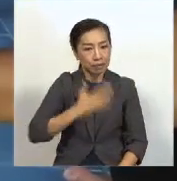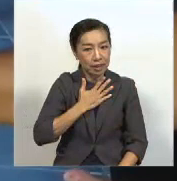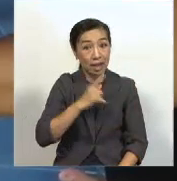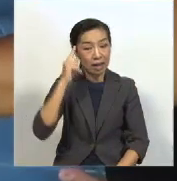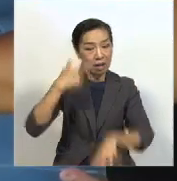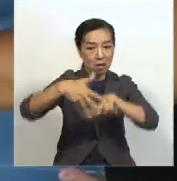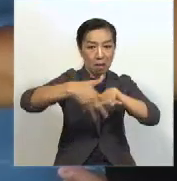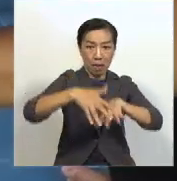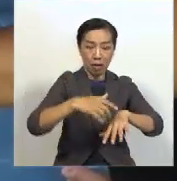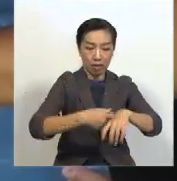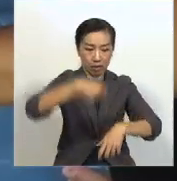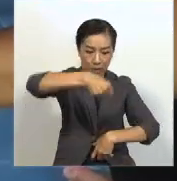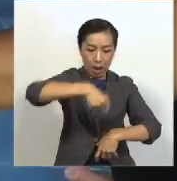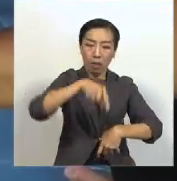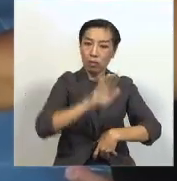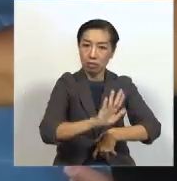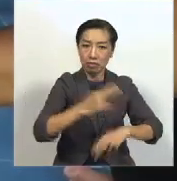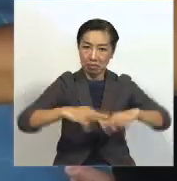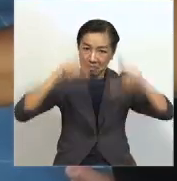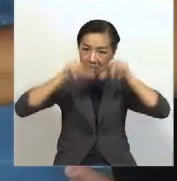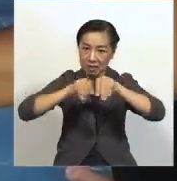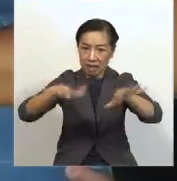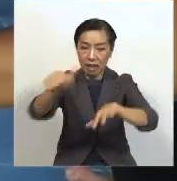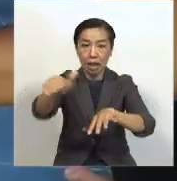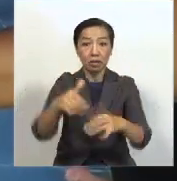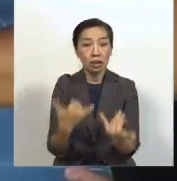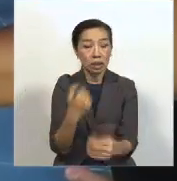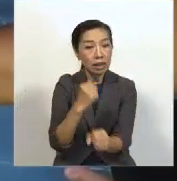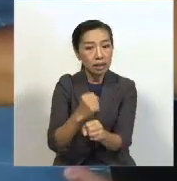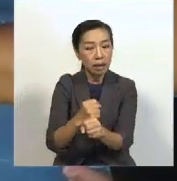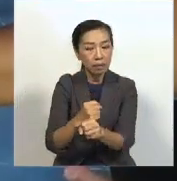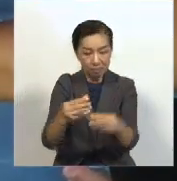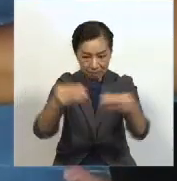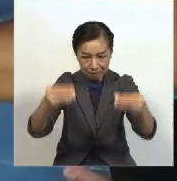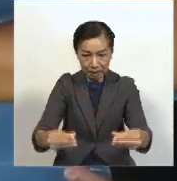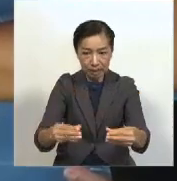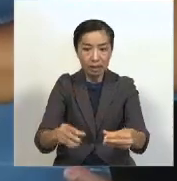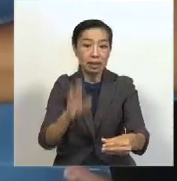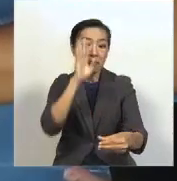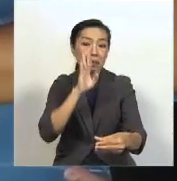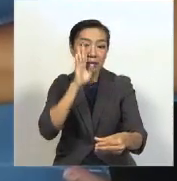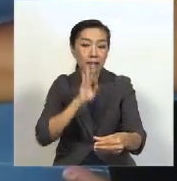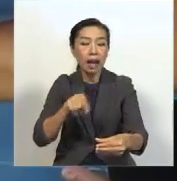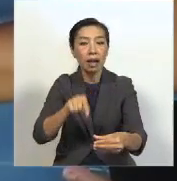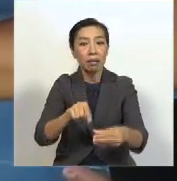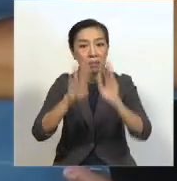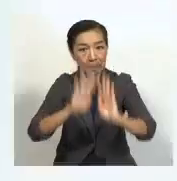าวเป็นที่รู้จักสำหรับงานที่ใช้ตอนนี้ค่ะจะเป็นถือกระเป๋าถือแบบคลาสสีน้ำตาลค่ะลวดลายก็จะเป็นลวดลายไท